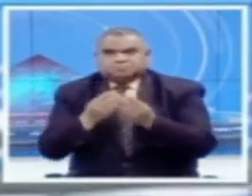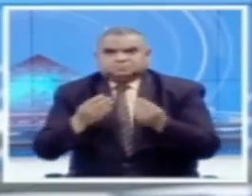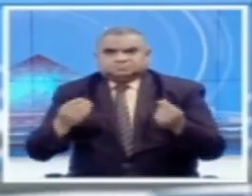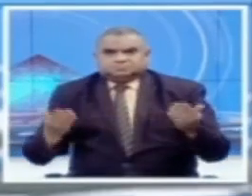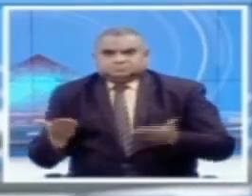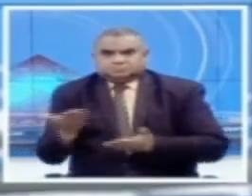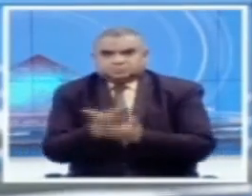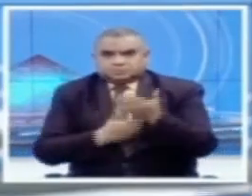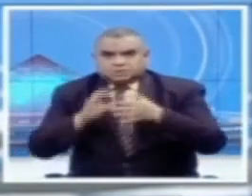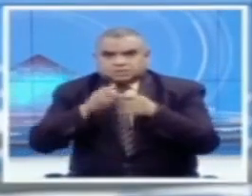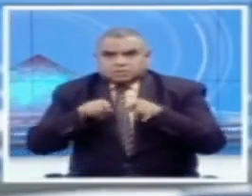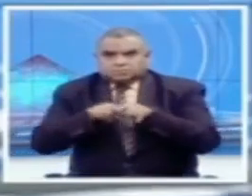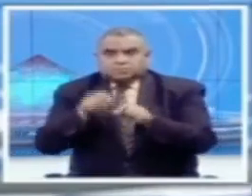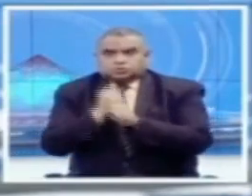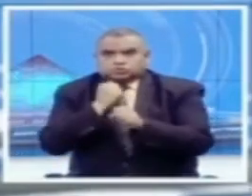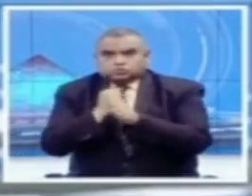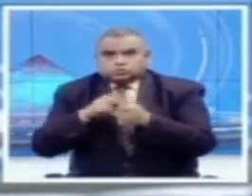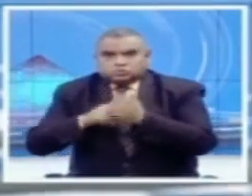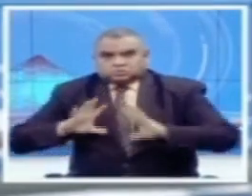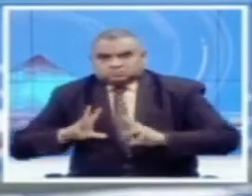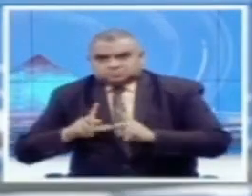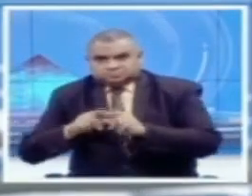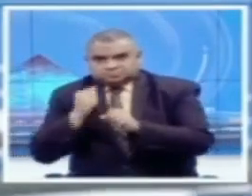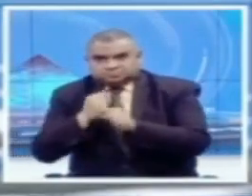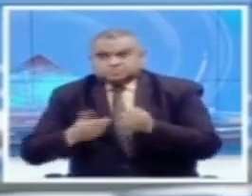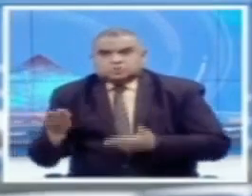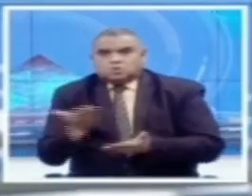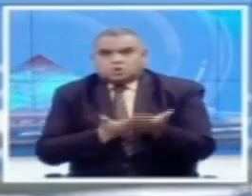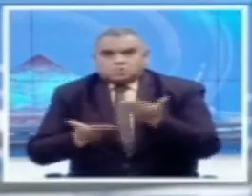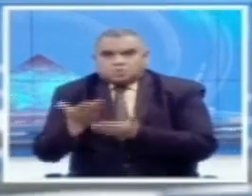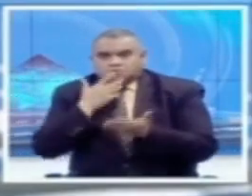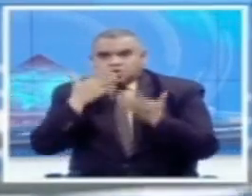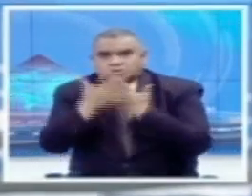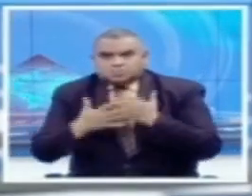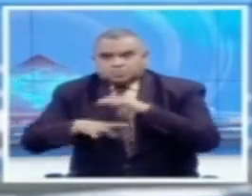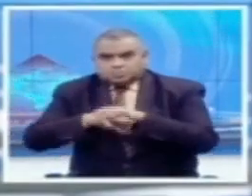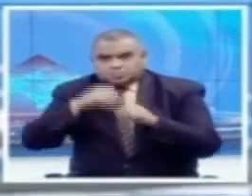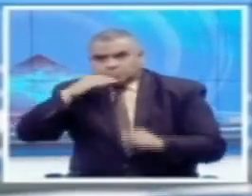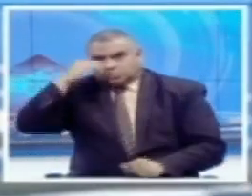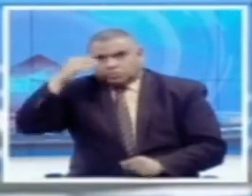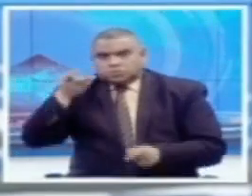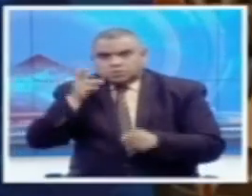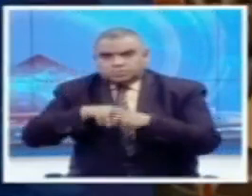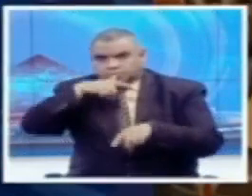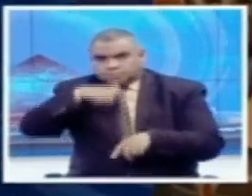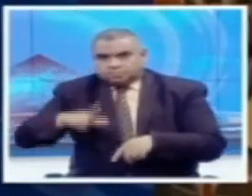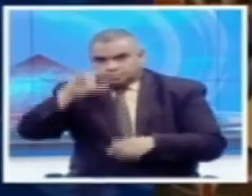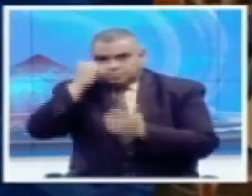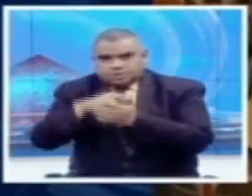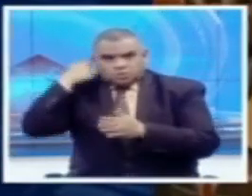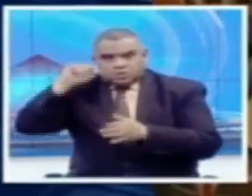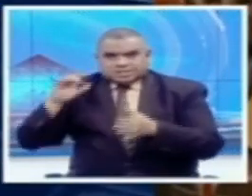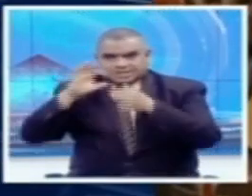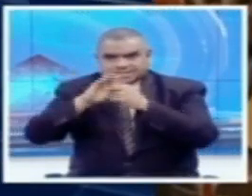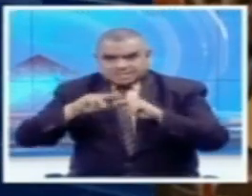محاور التعاون المشترك لدعم الجهود التنموية والمفاوضات حول المشروعات المستقبلية، حيث أشادت المشاط